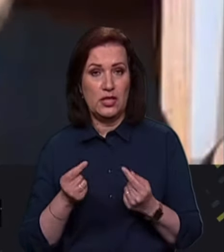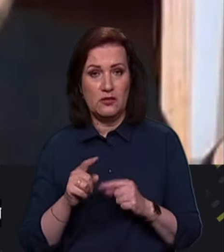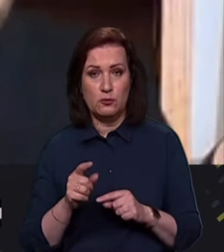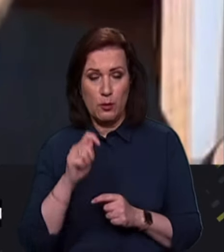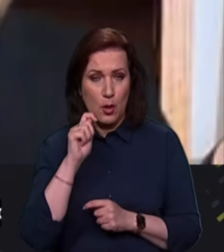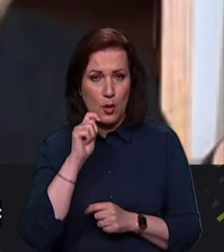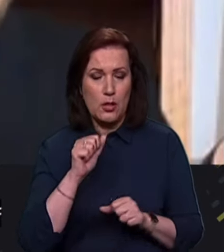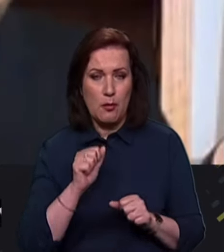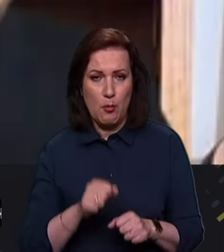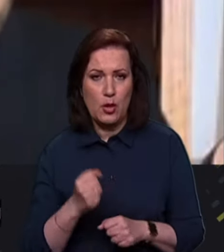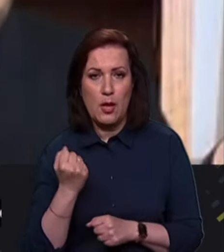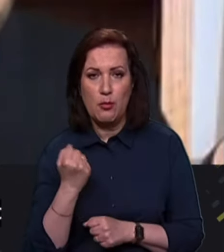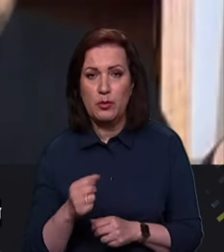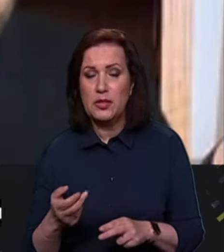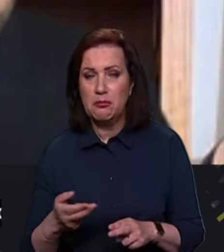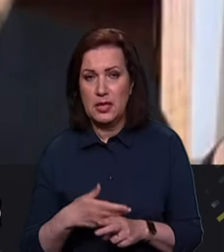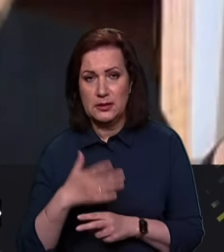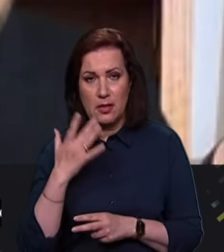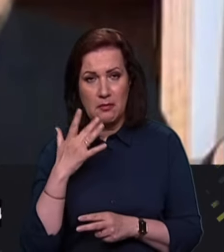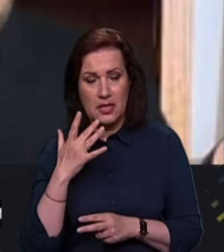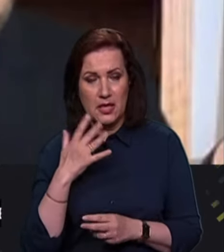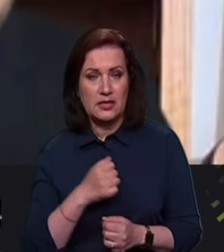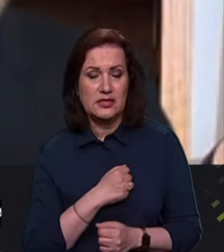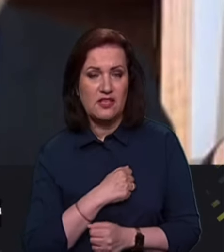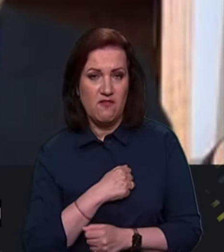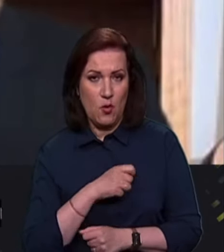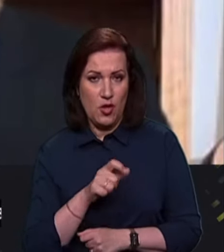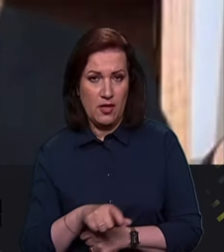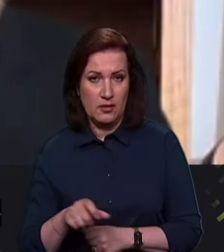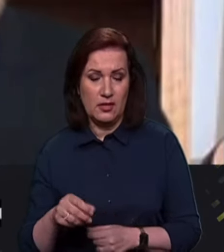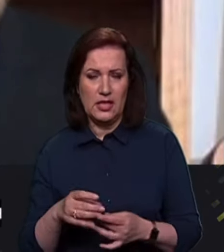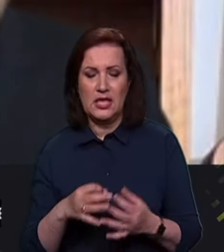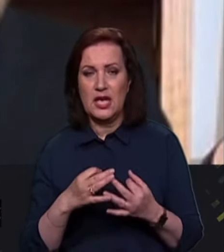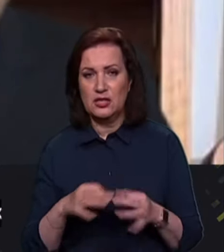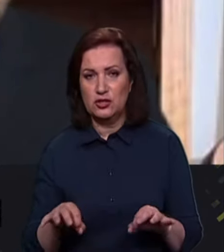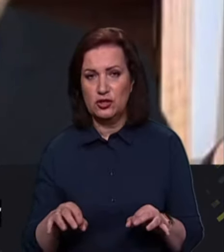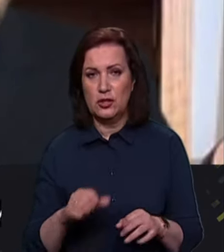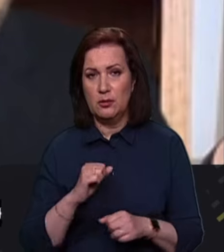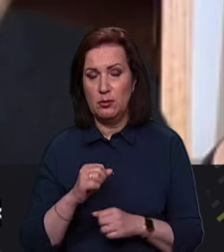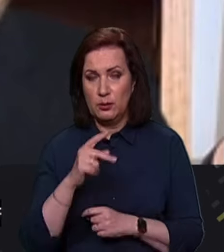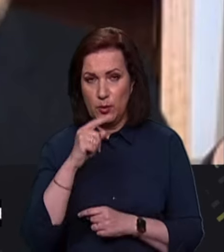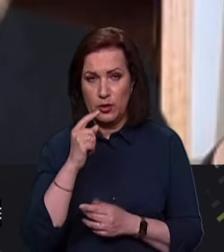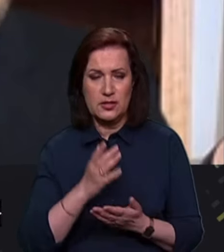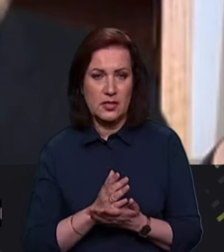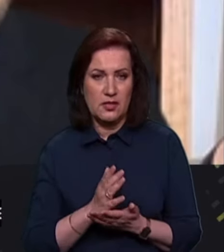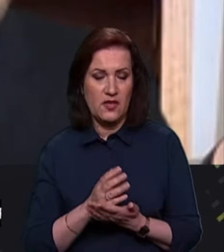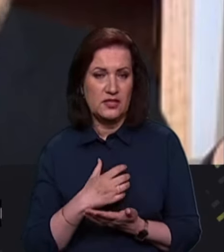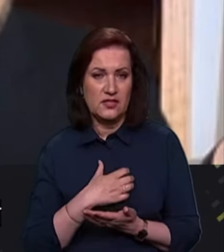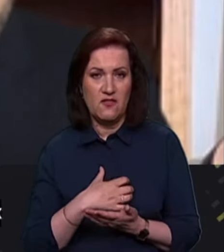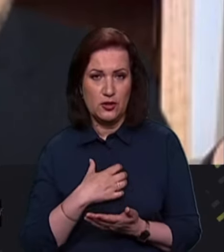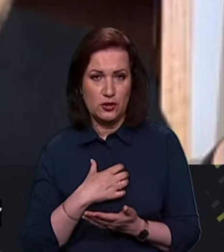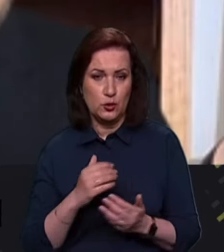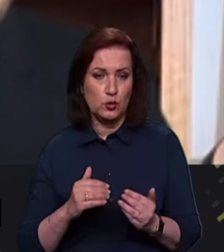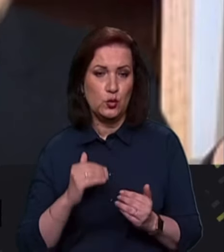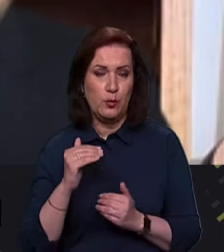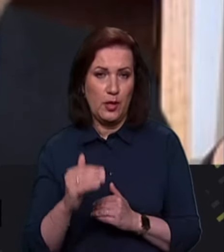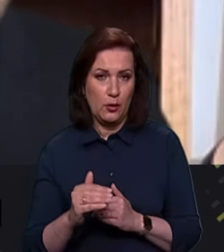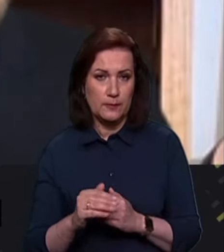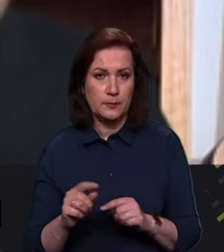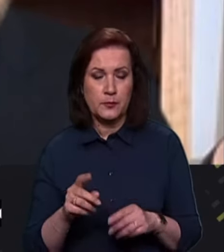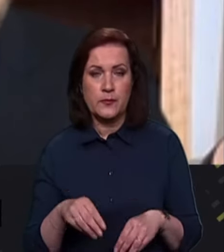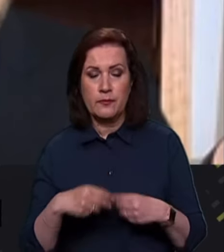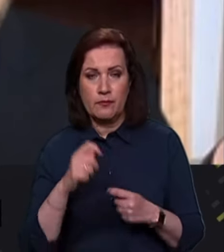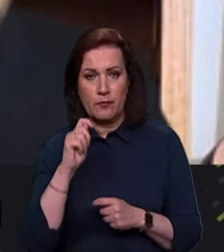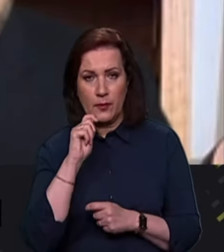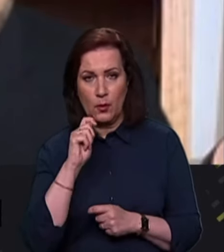чтобы Украина могла победить без американских военных, и разрешение бить по России является важной ступенью, чтобы